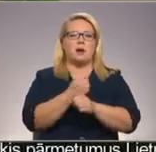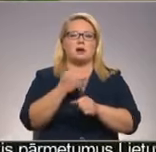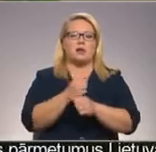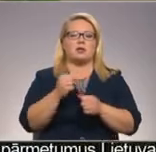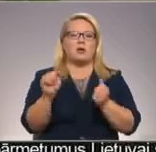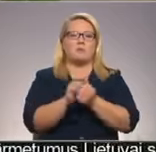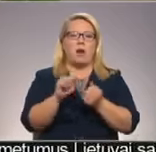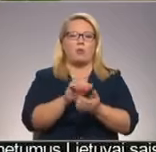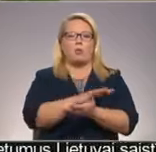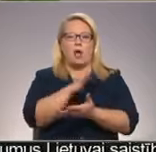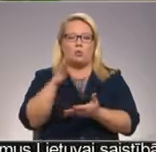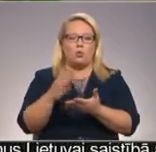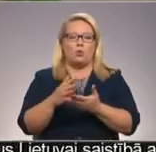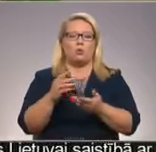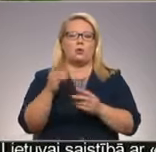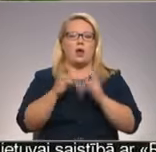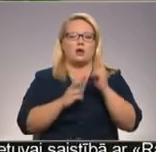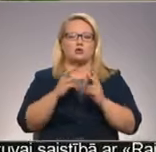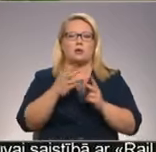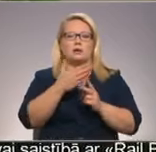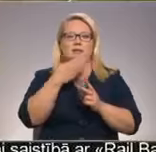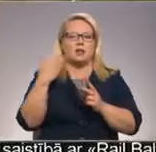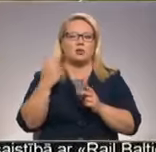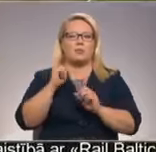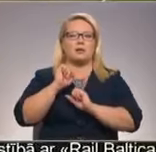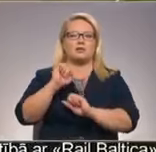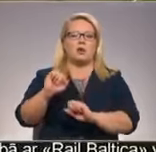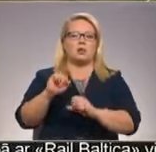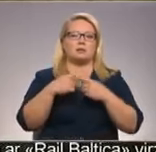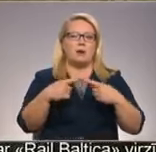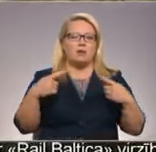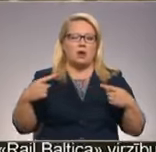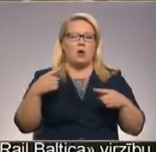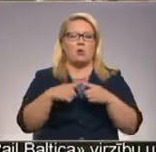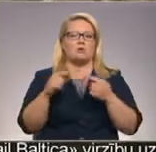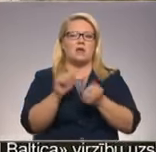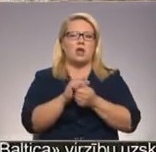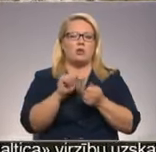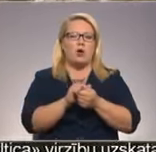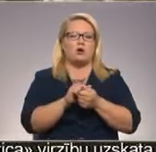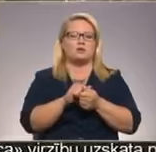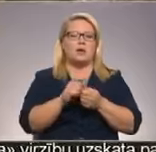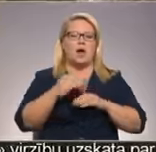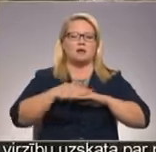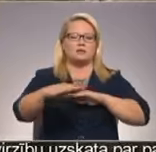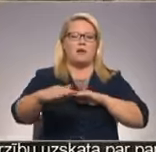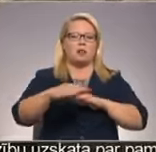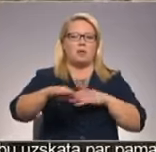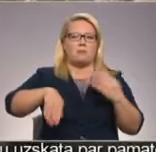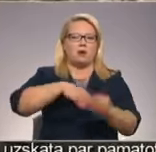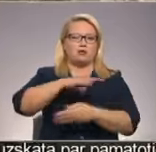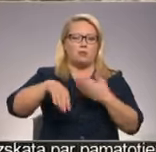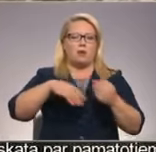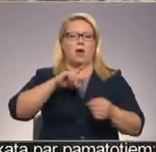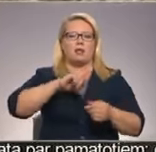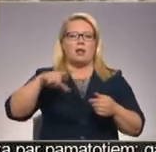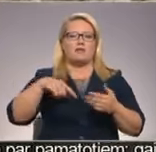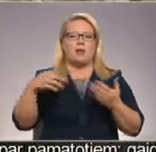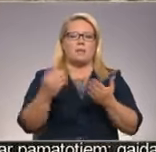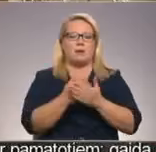makulatūru, ražo ekoloģisko siltuma izolācijas materiālu un celulozes šķiedru asfalta maisījumam. Latvijā ir pieejams